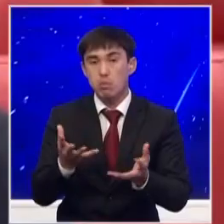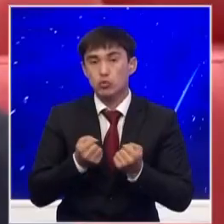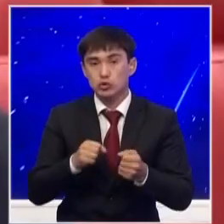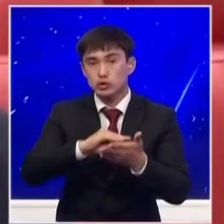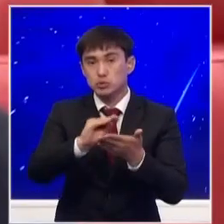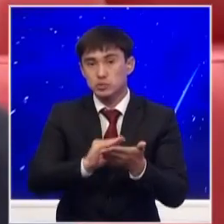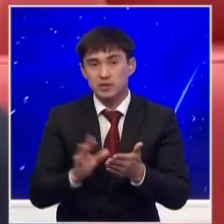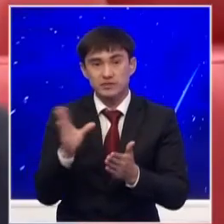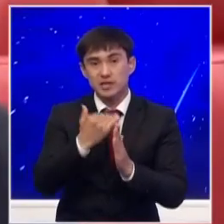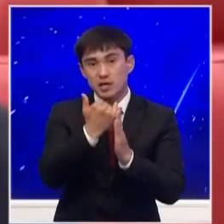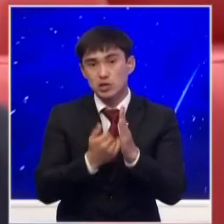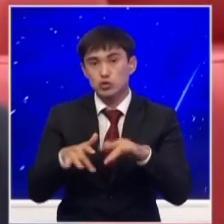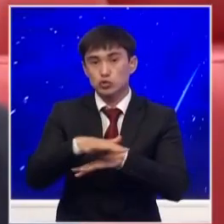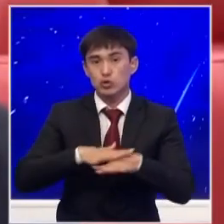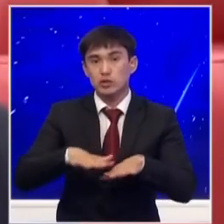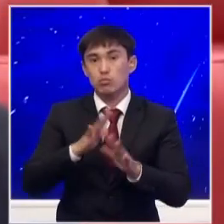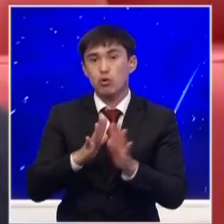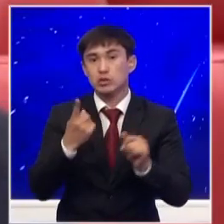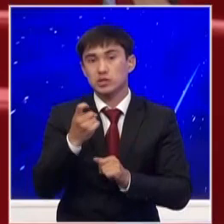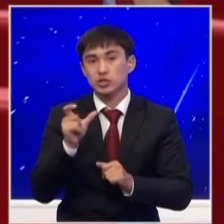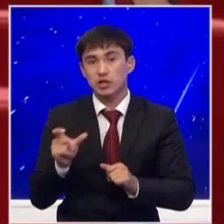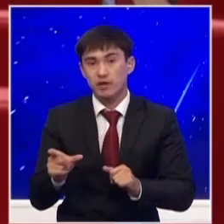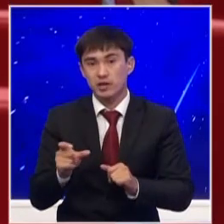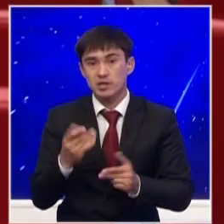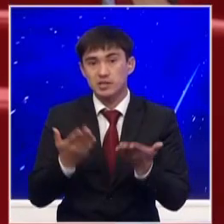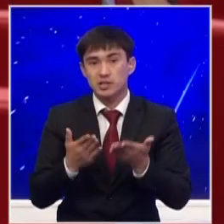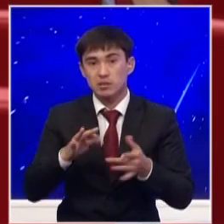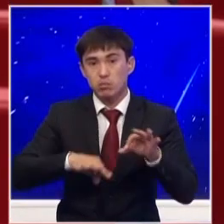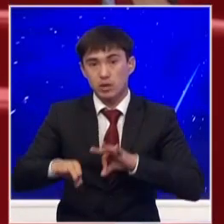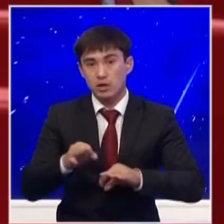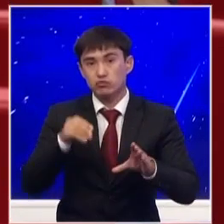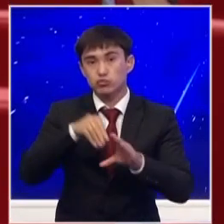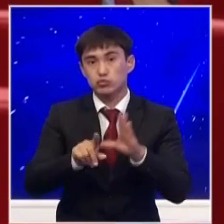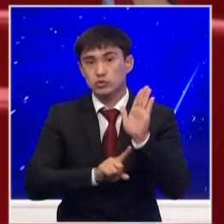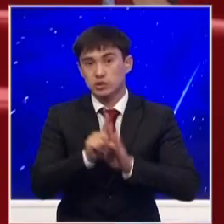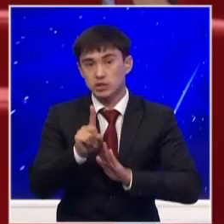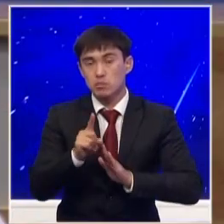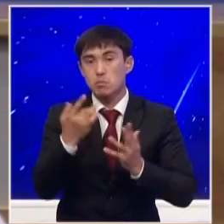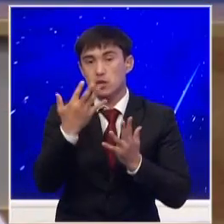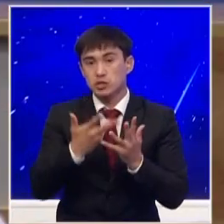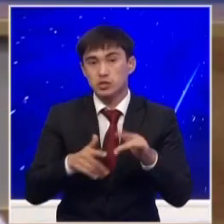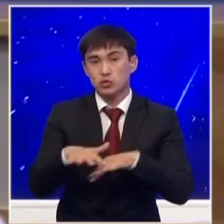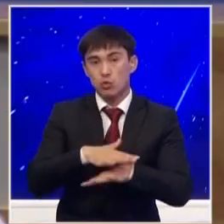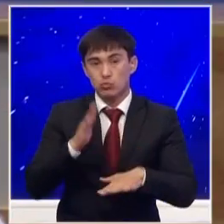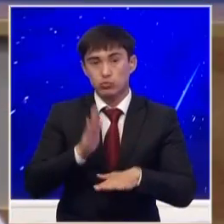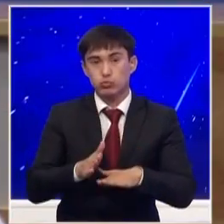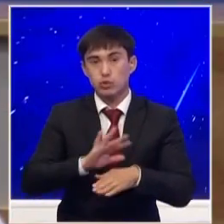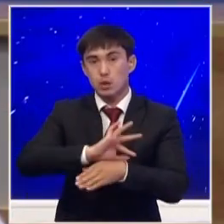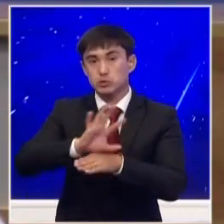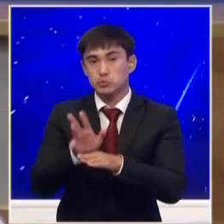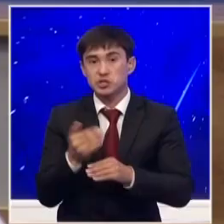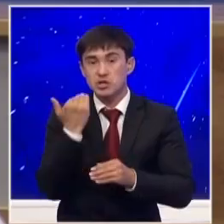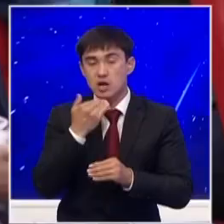получен список всех сел с населением более 100 человек. Если этот проект вступит в силу, перечисленные населенные пункты будут